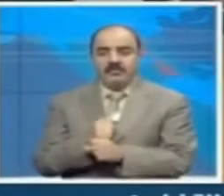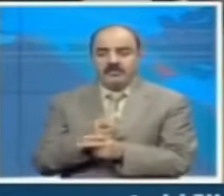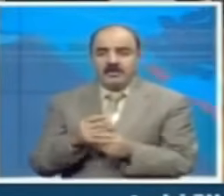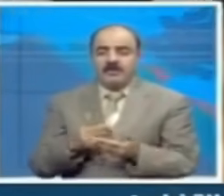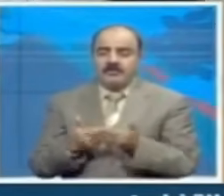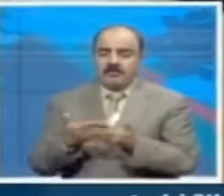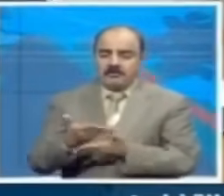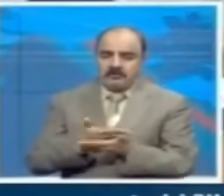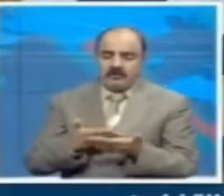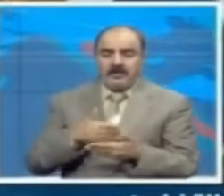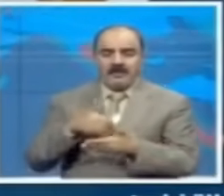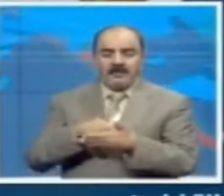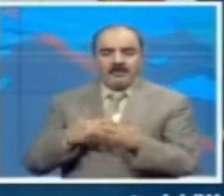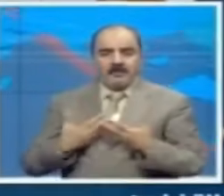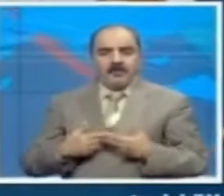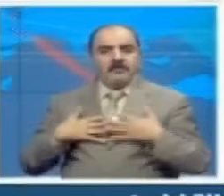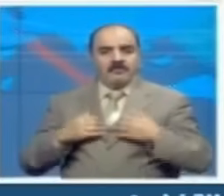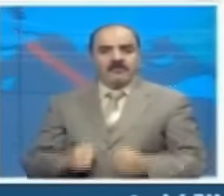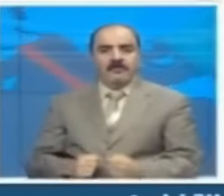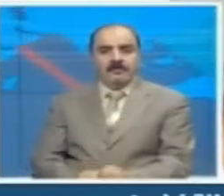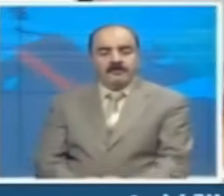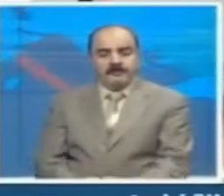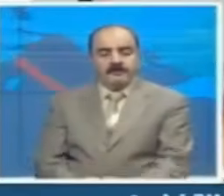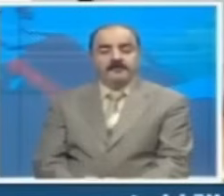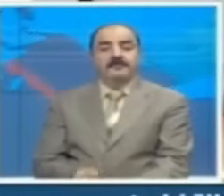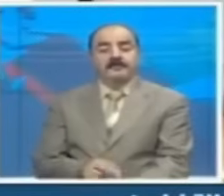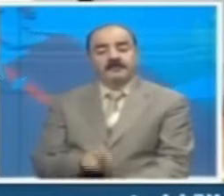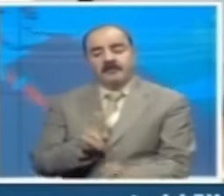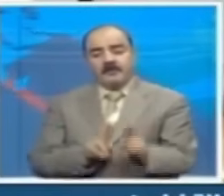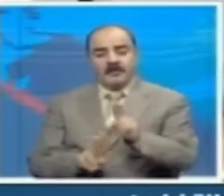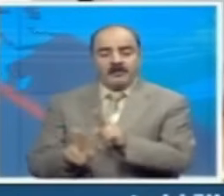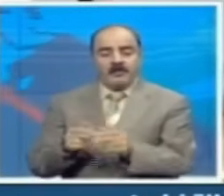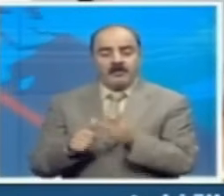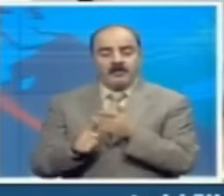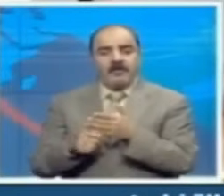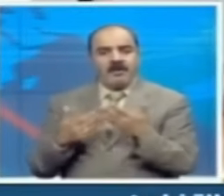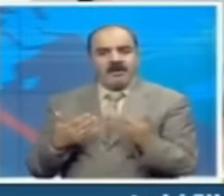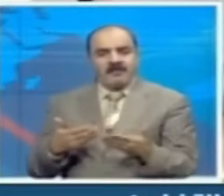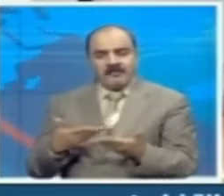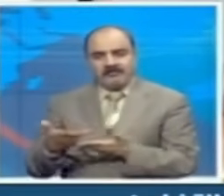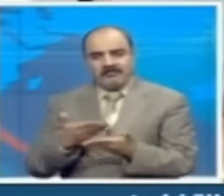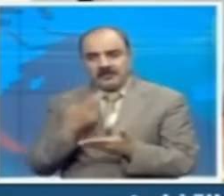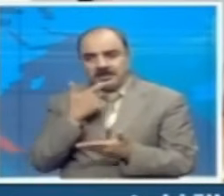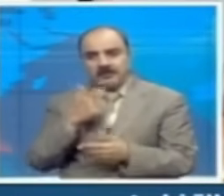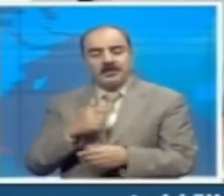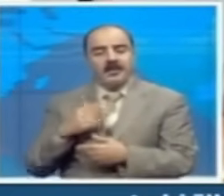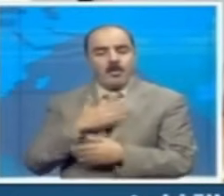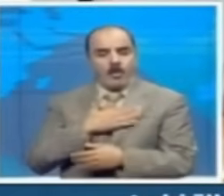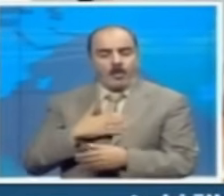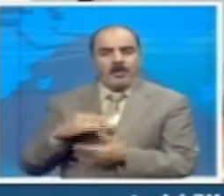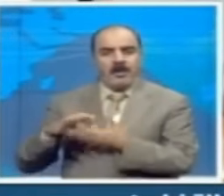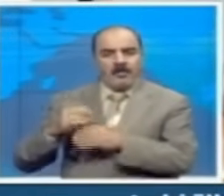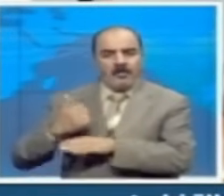الاجتماعية والتأمينية والصحية. كما تمت مناقشة أهمية تيسير المعاملات الخاصة بالمسنين في